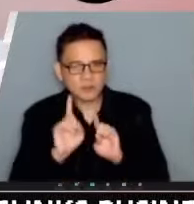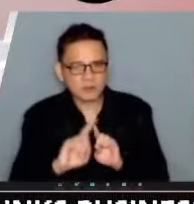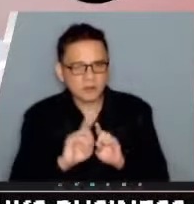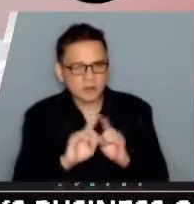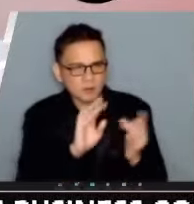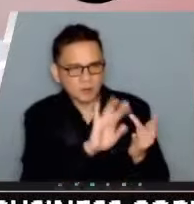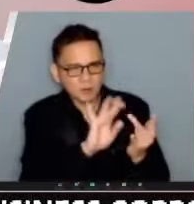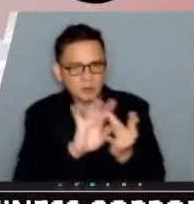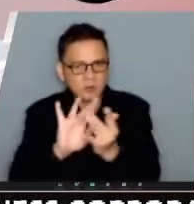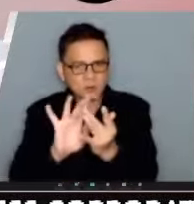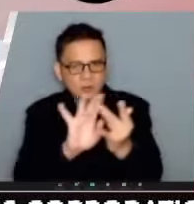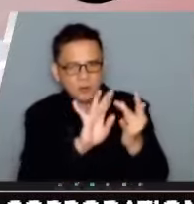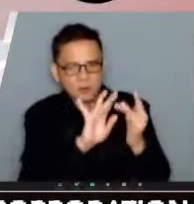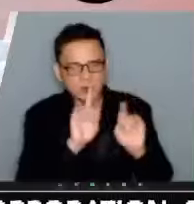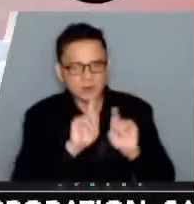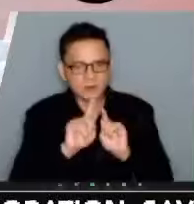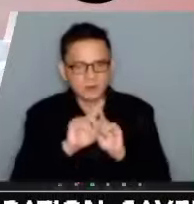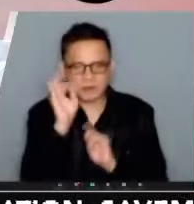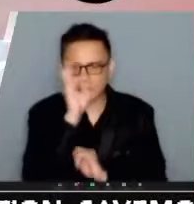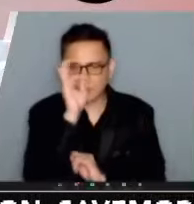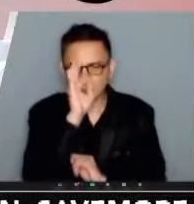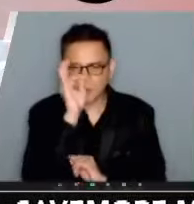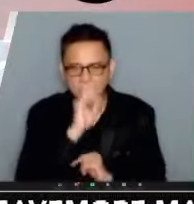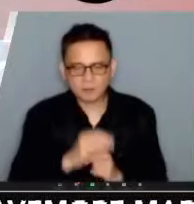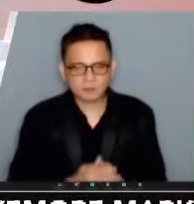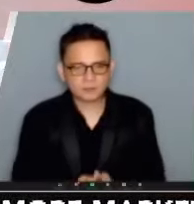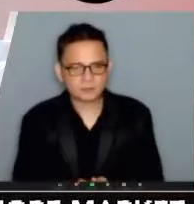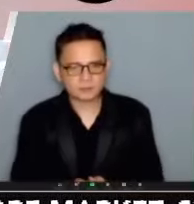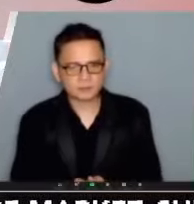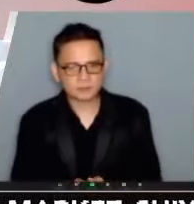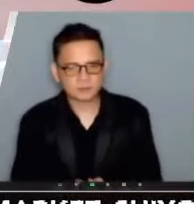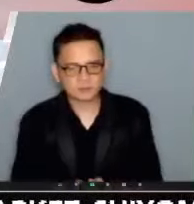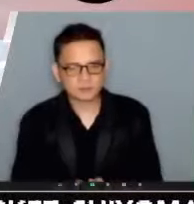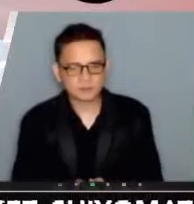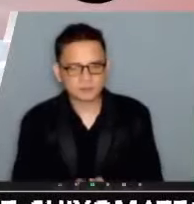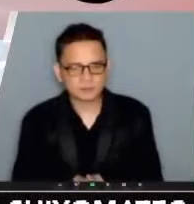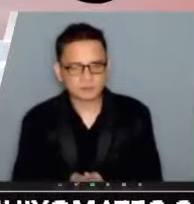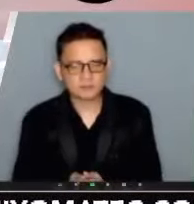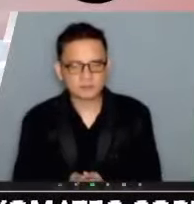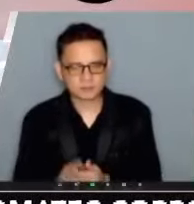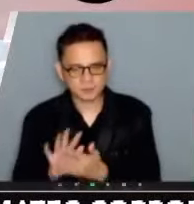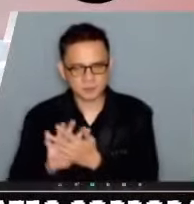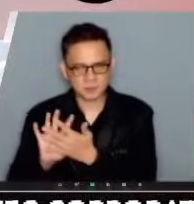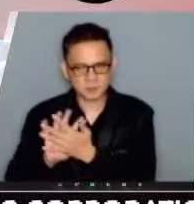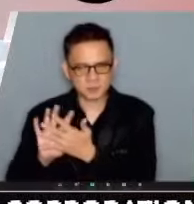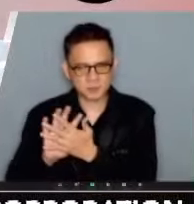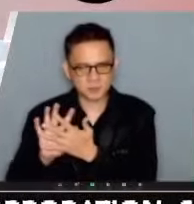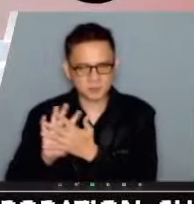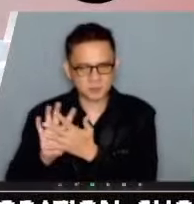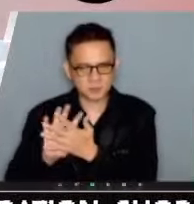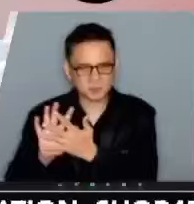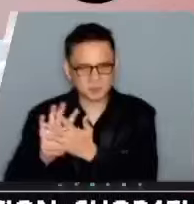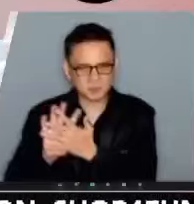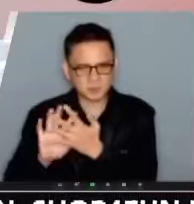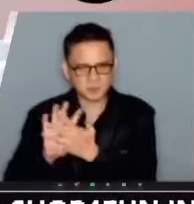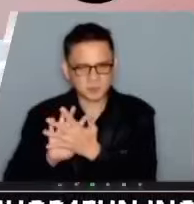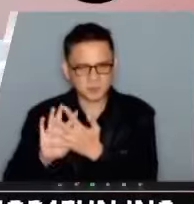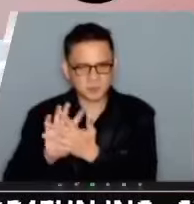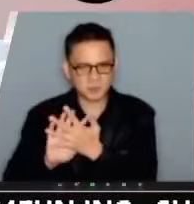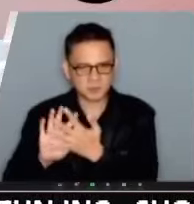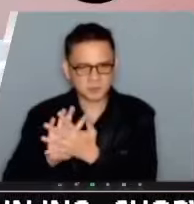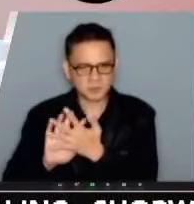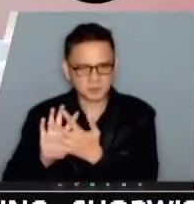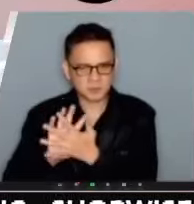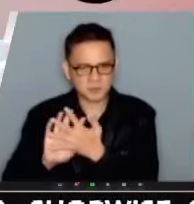kanina, umagos sa akin, no? Kapon sa simbahan, maraming Pilipino. Tinanong yan kung kamusta rin